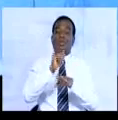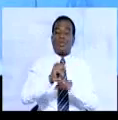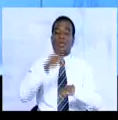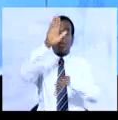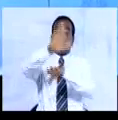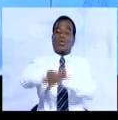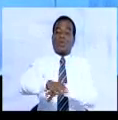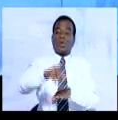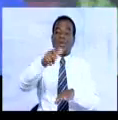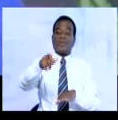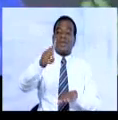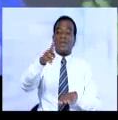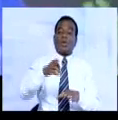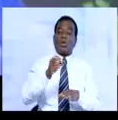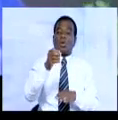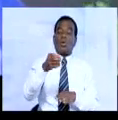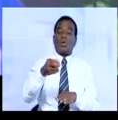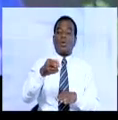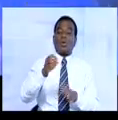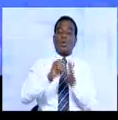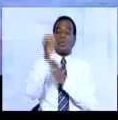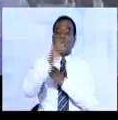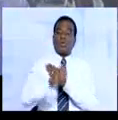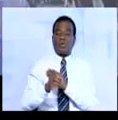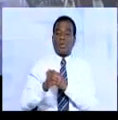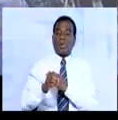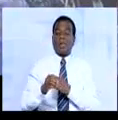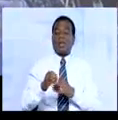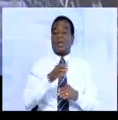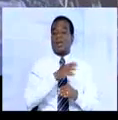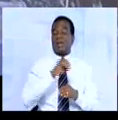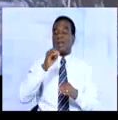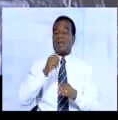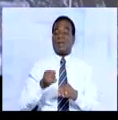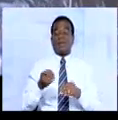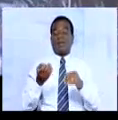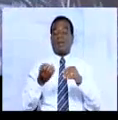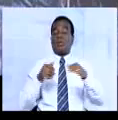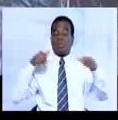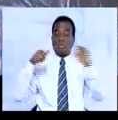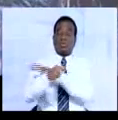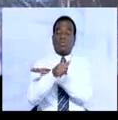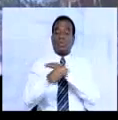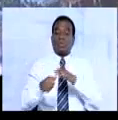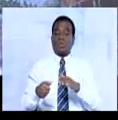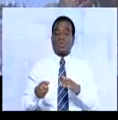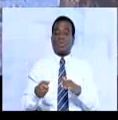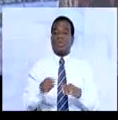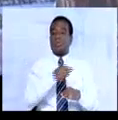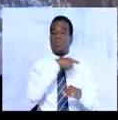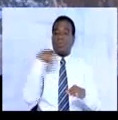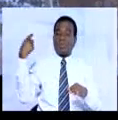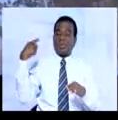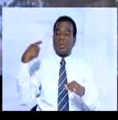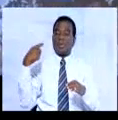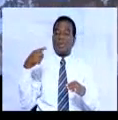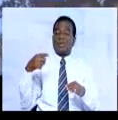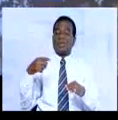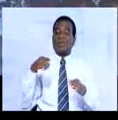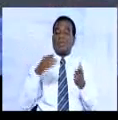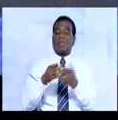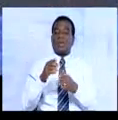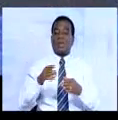21 octobre 2003, Jean-Hélène déposa pour toujours la plume le micro. Assassiné par un sergent de